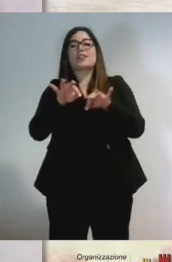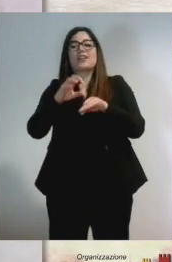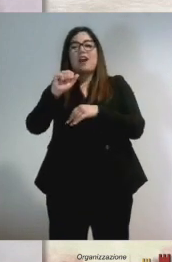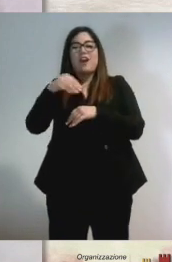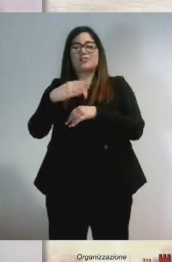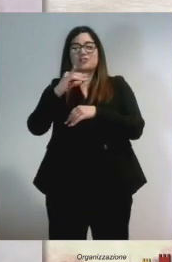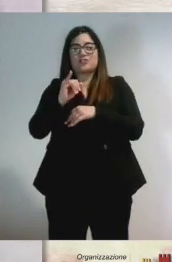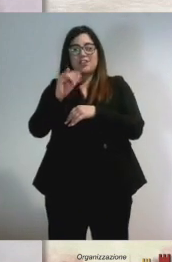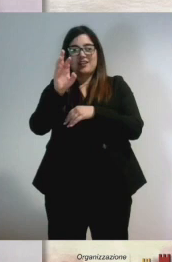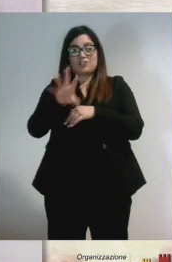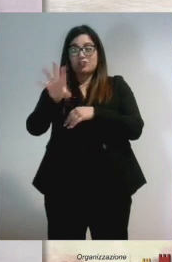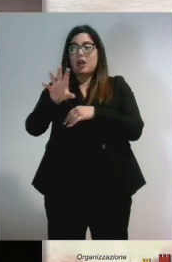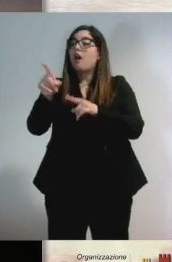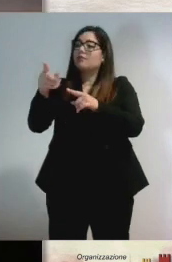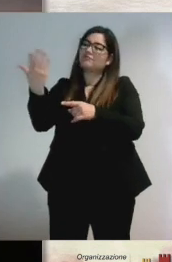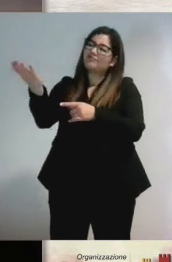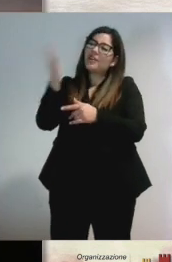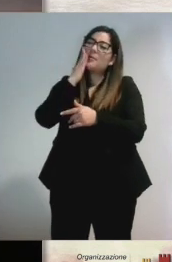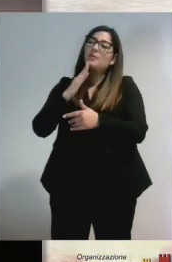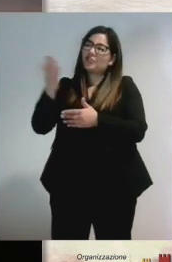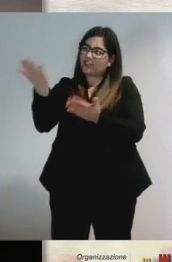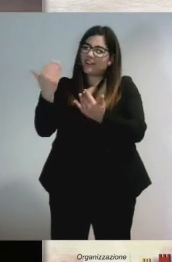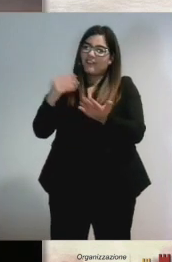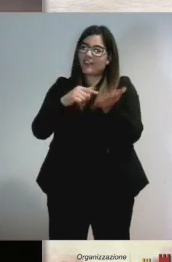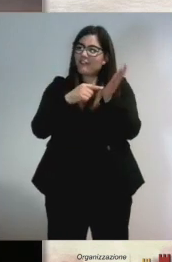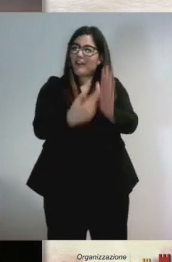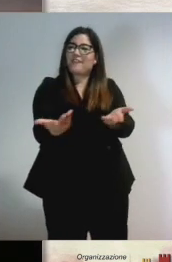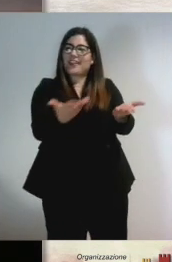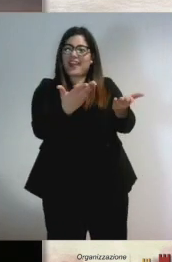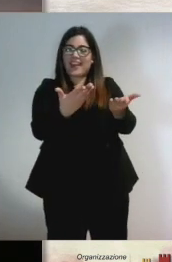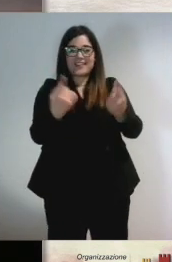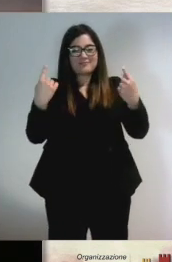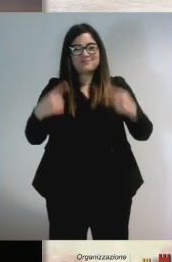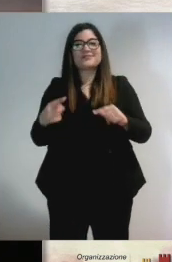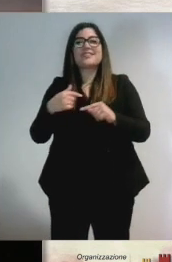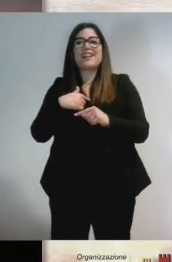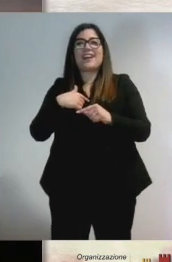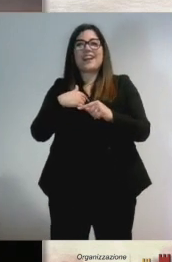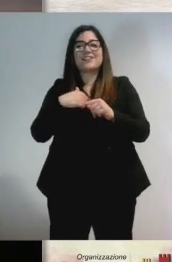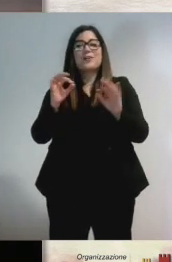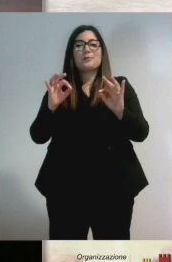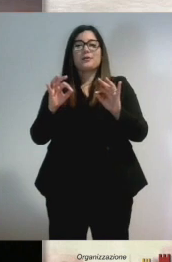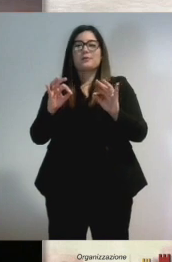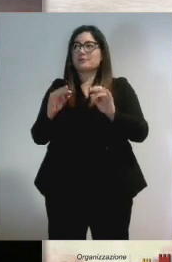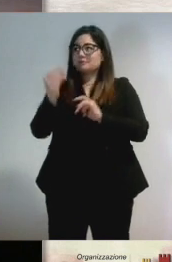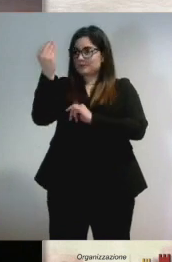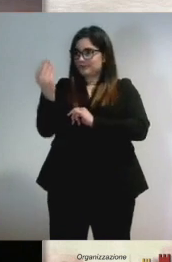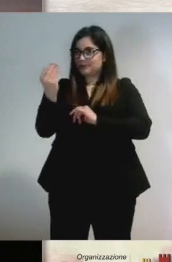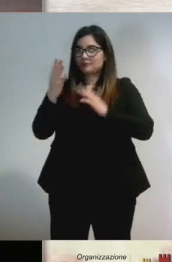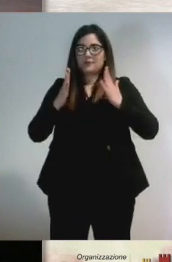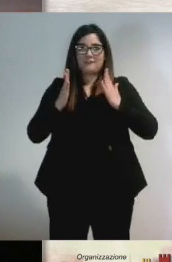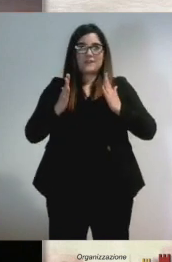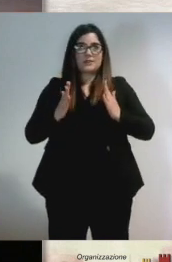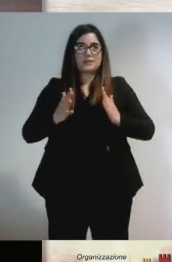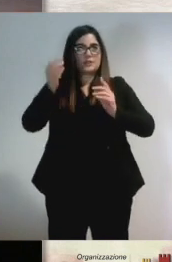guarda Fatti vedere vieni l'attività istituzionale lo ha praticamente imbalsamato Cioè è vestito inamidato c'è un cappello